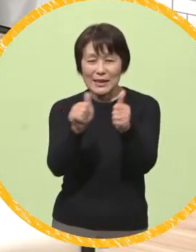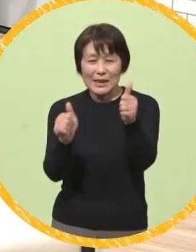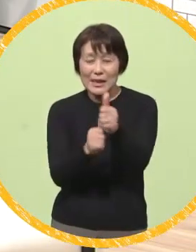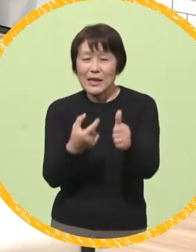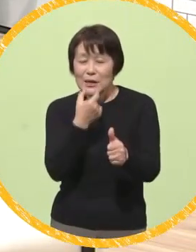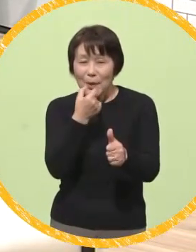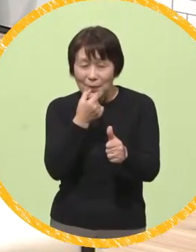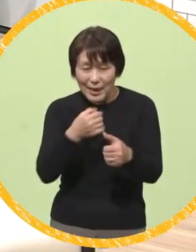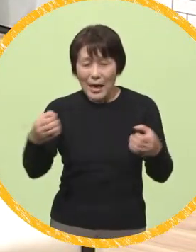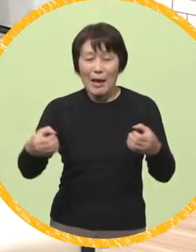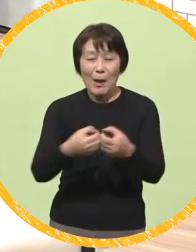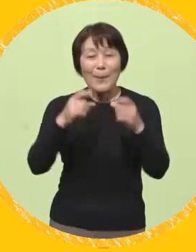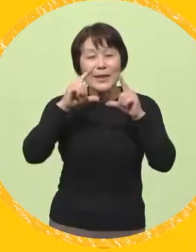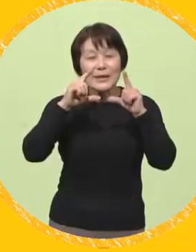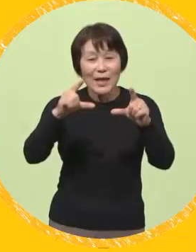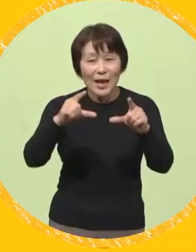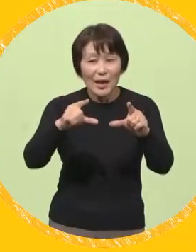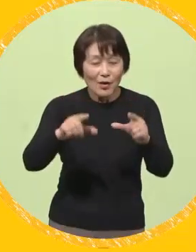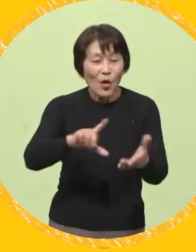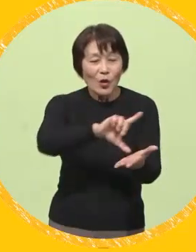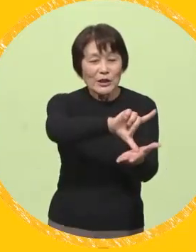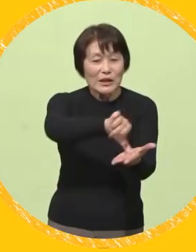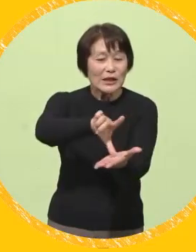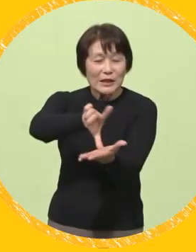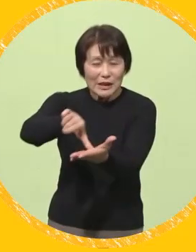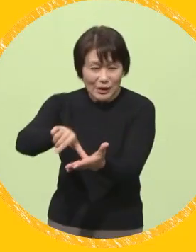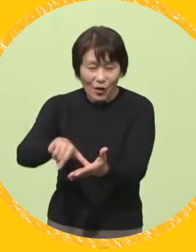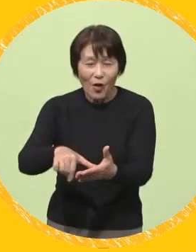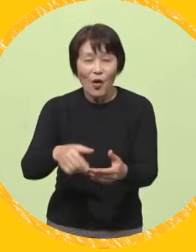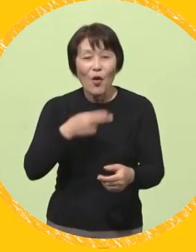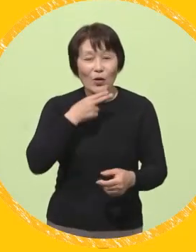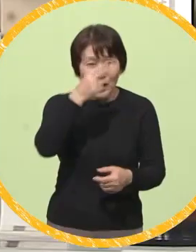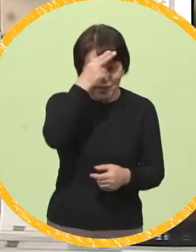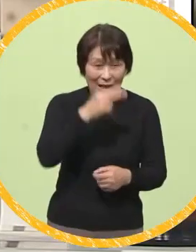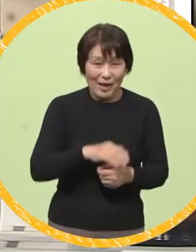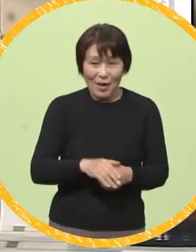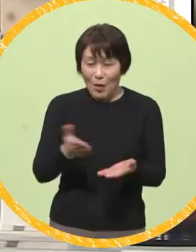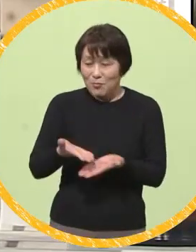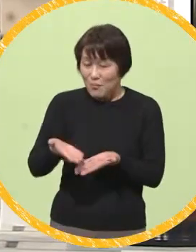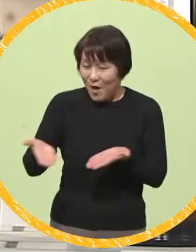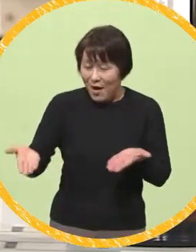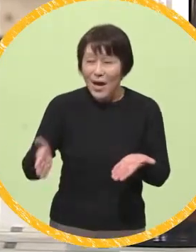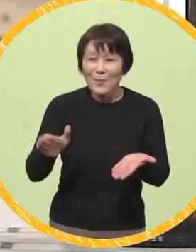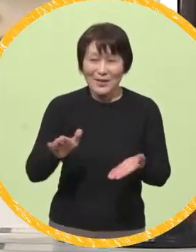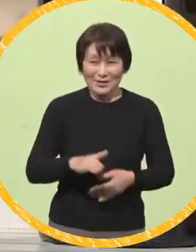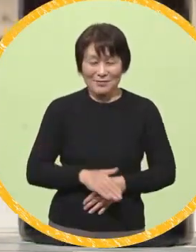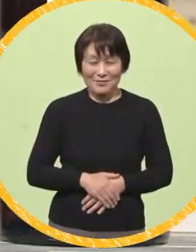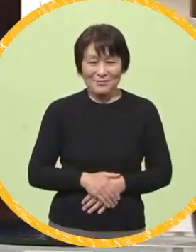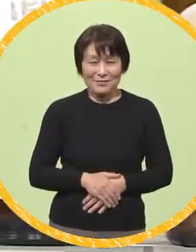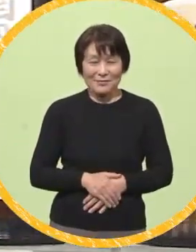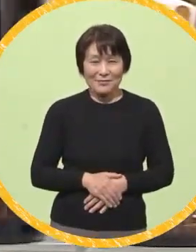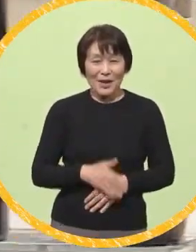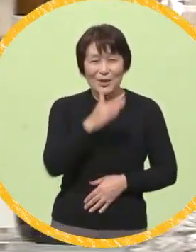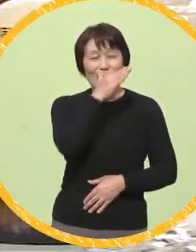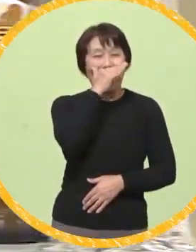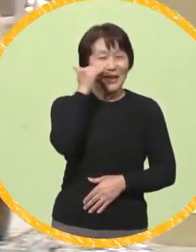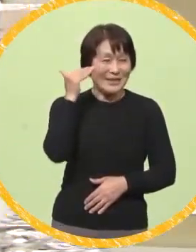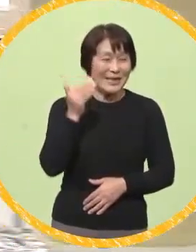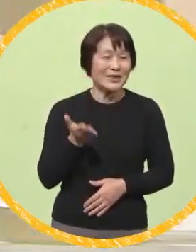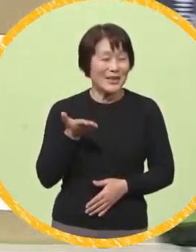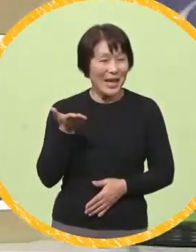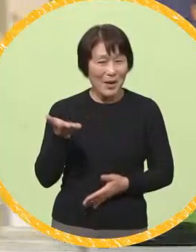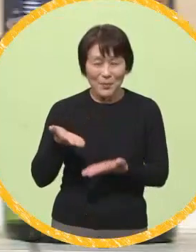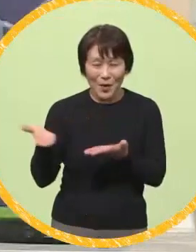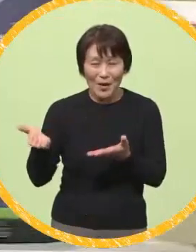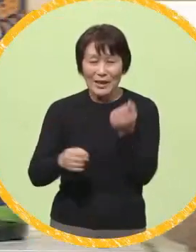宣言で紹介している地域のお酒とつまみをあのご提供いただいたんですが、 すごい これね、 すごい 素晴らしいですね、うん。 これ